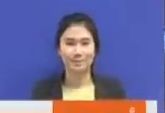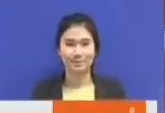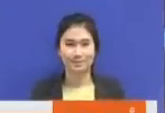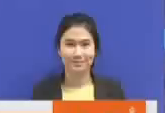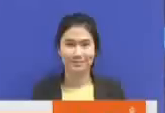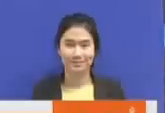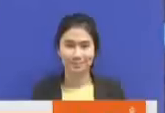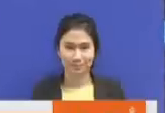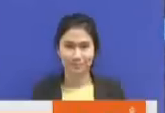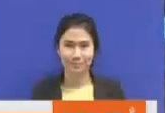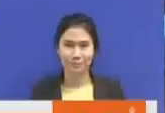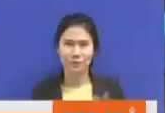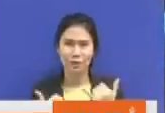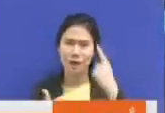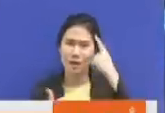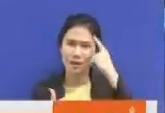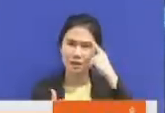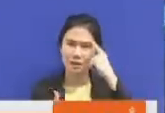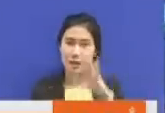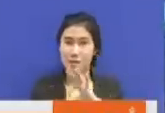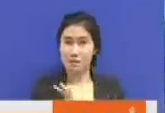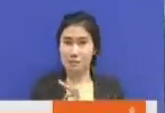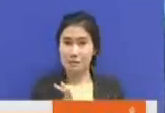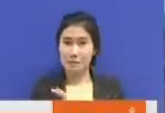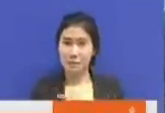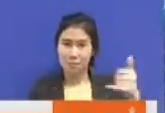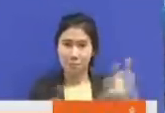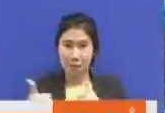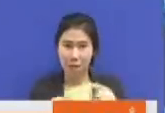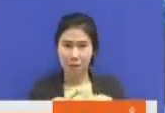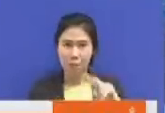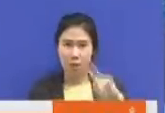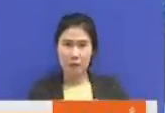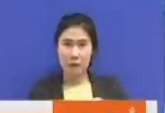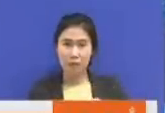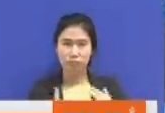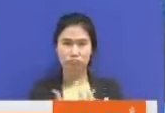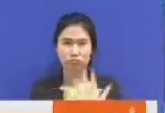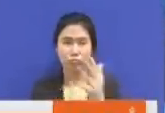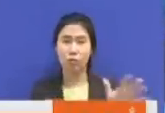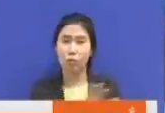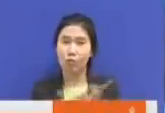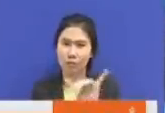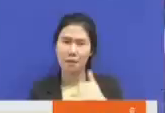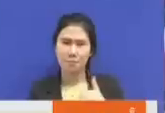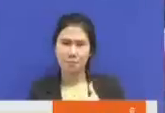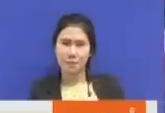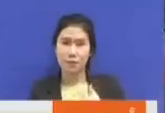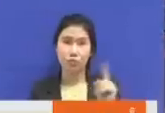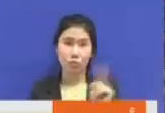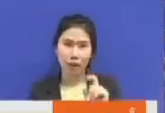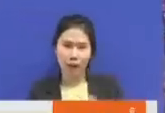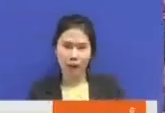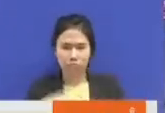ยังไม่พร้อมคือมาแล้วอยู่ชั้นมีข้างล่างก็มี